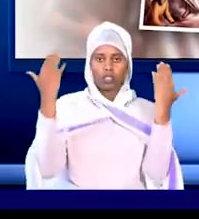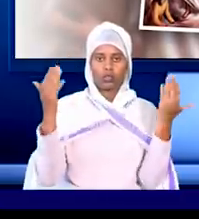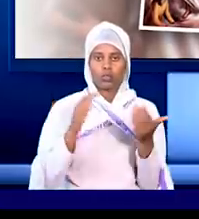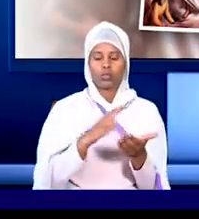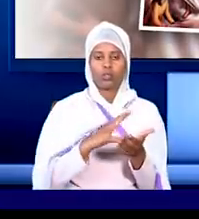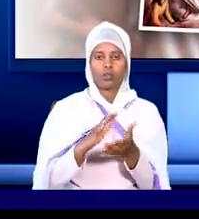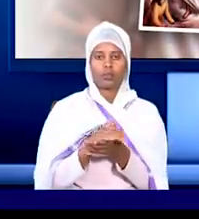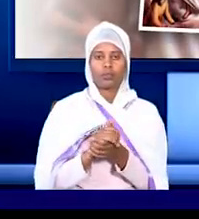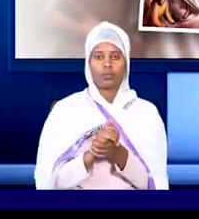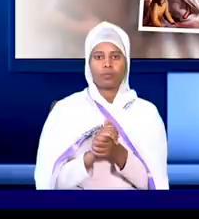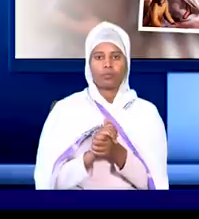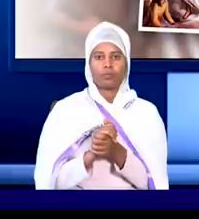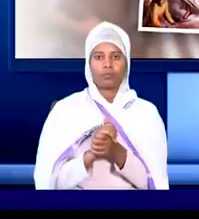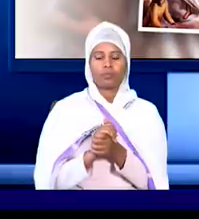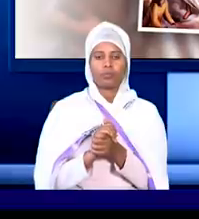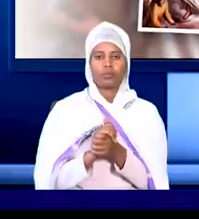ንትርፋት ተገሊጽሉ